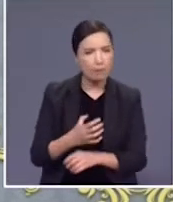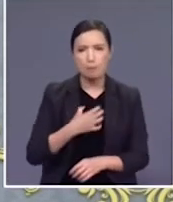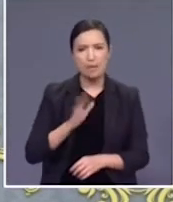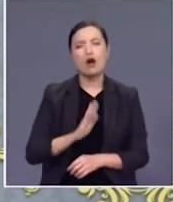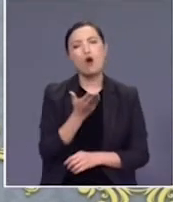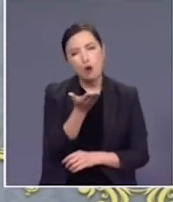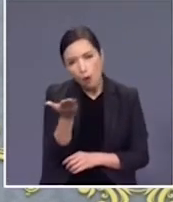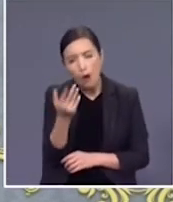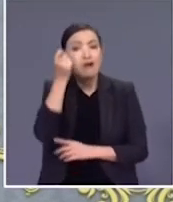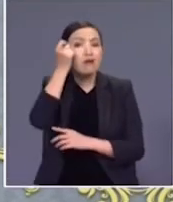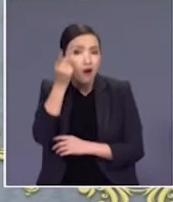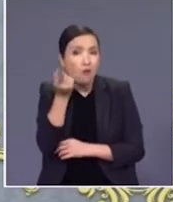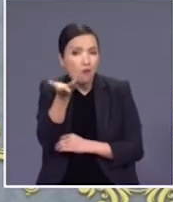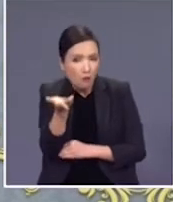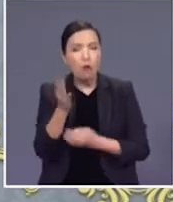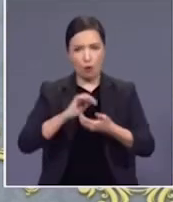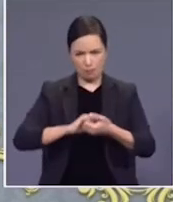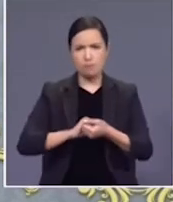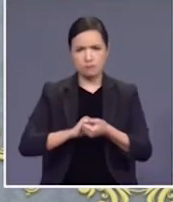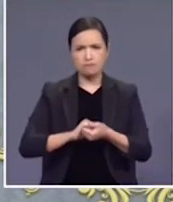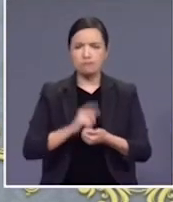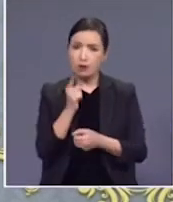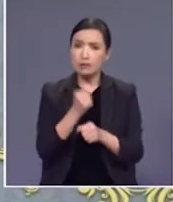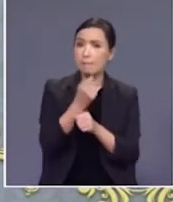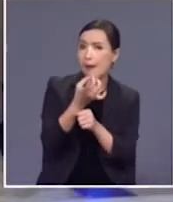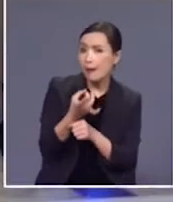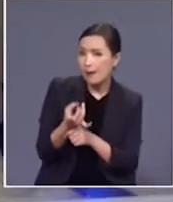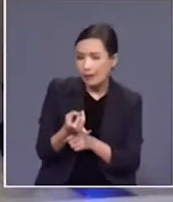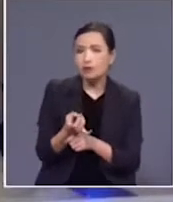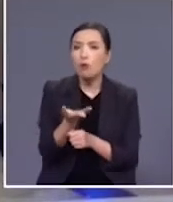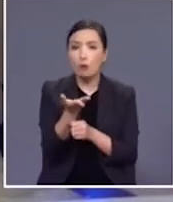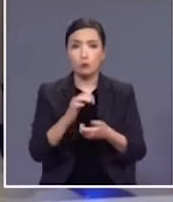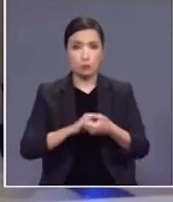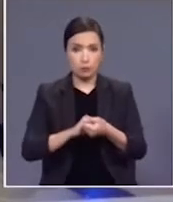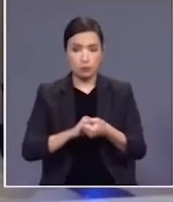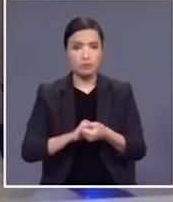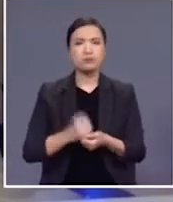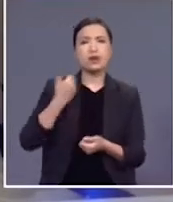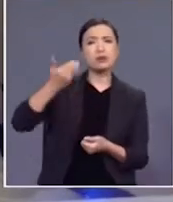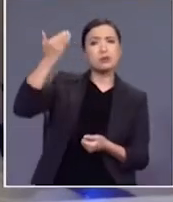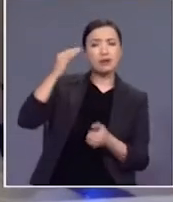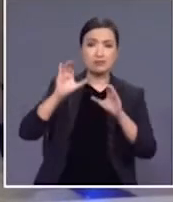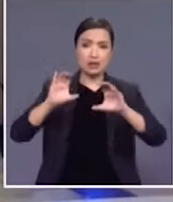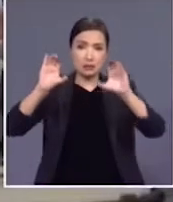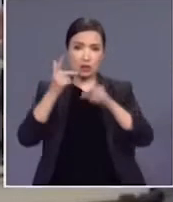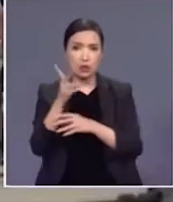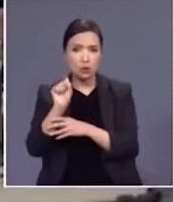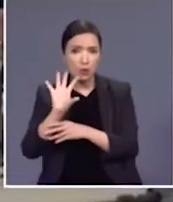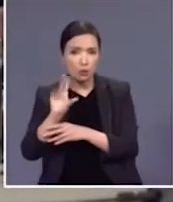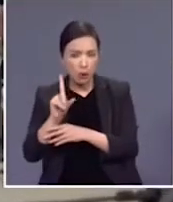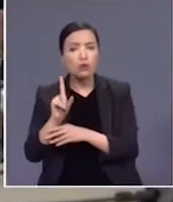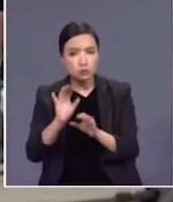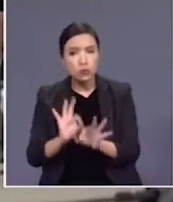ขอความเข้าใจขอความร่วมมือนะครับว่าเราจะต้องทำอะไรร่วมกันบ้างที่ผ่านมานั้นรัฐบาลและคสช.ก็ให้ความสำคัญ